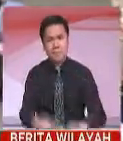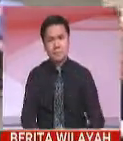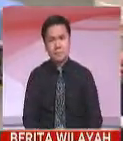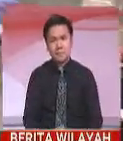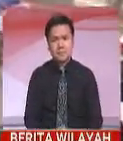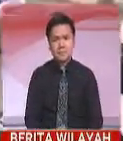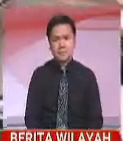hai hai